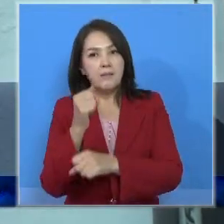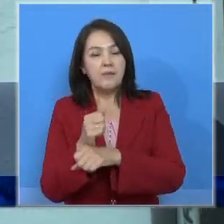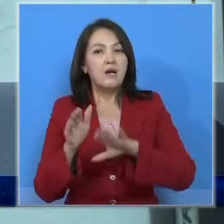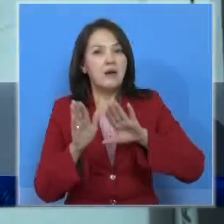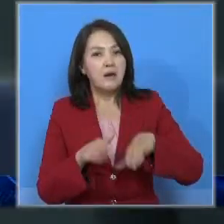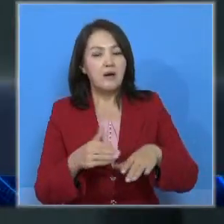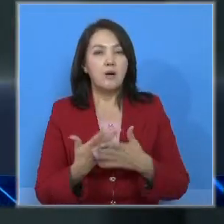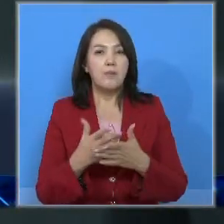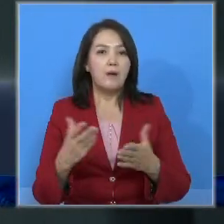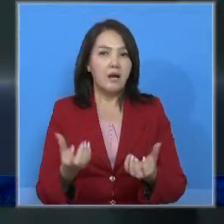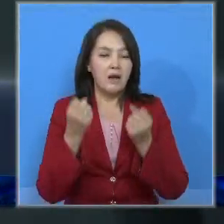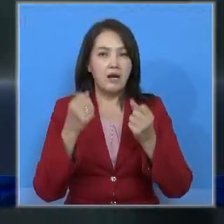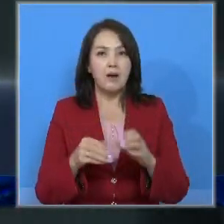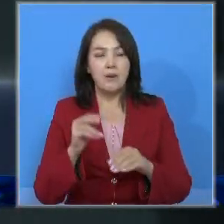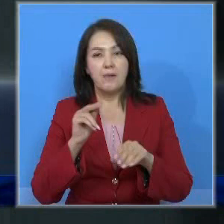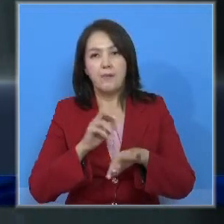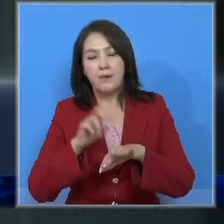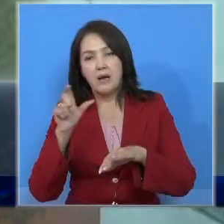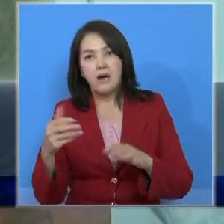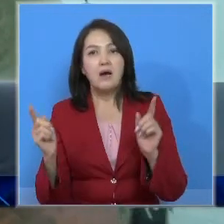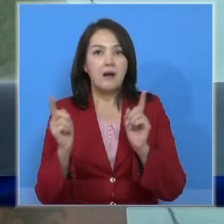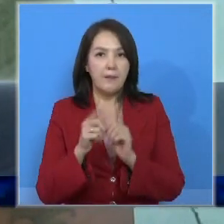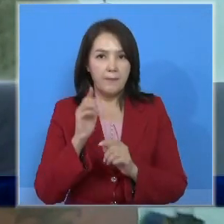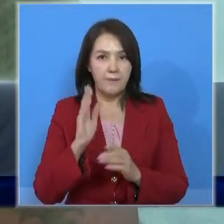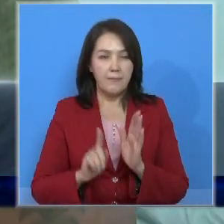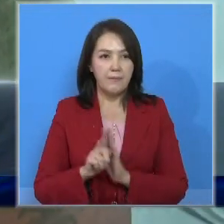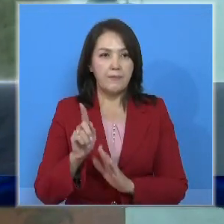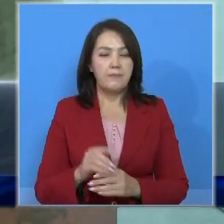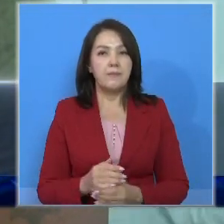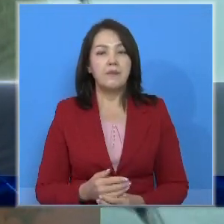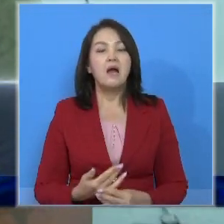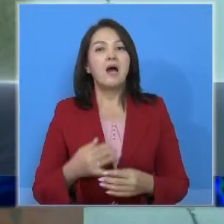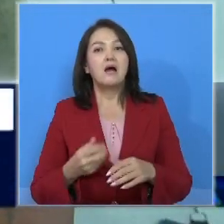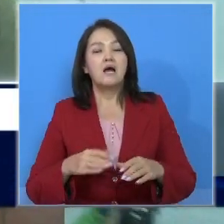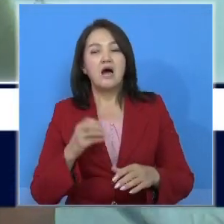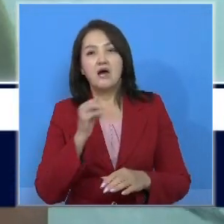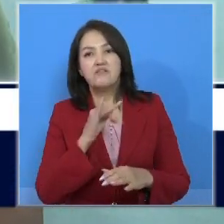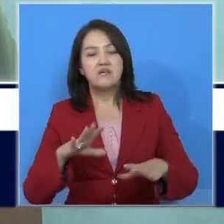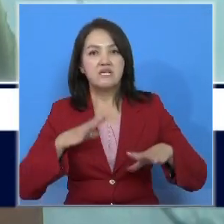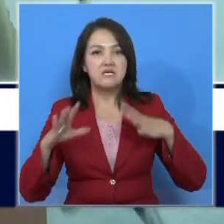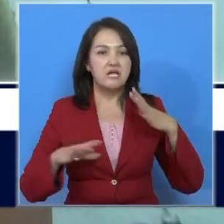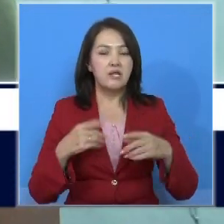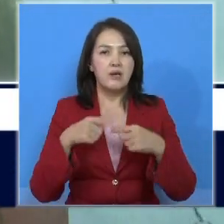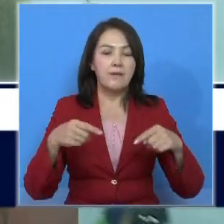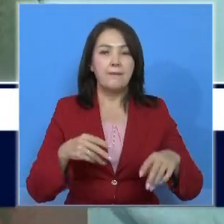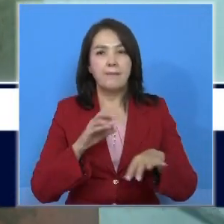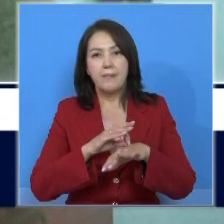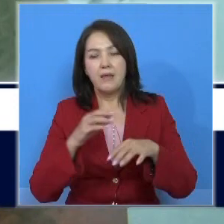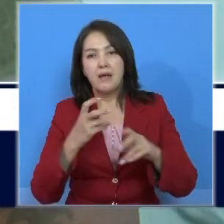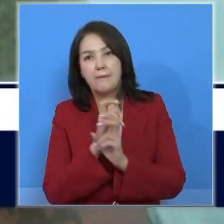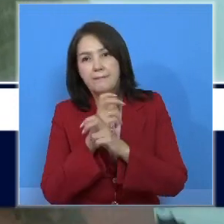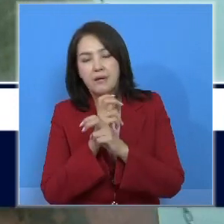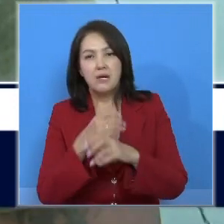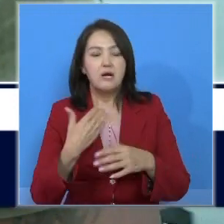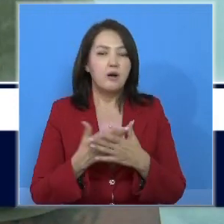Keyin osı salanı kolğa alıp nauqastar qabıldai bastadı. Arnayı fizikalık jattıgular arkılı türlü ağır jarakat alğan